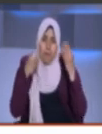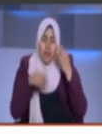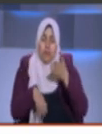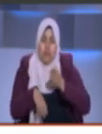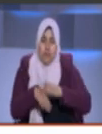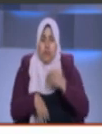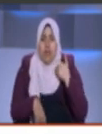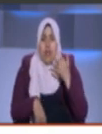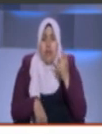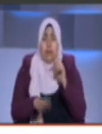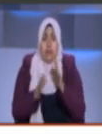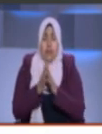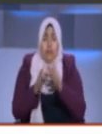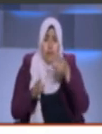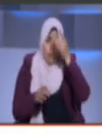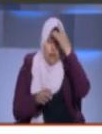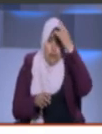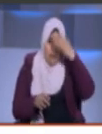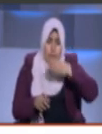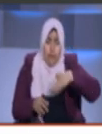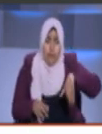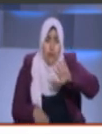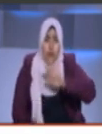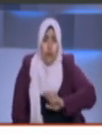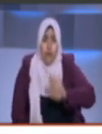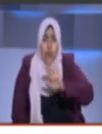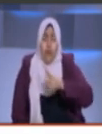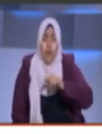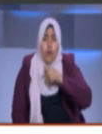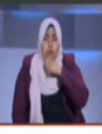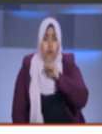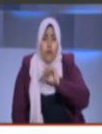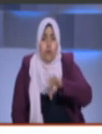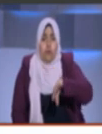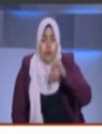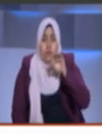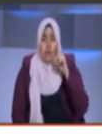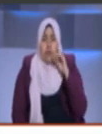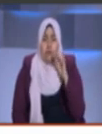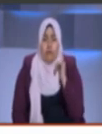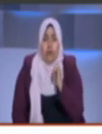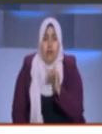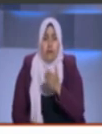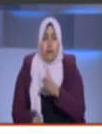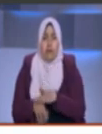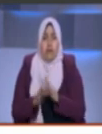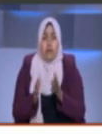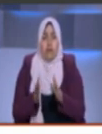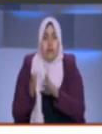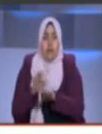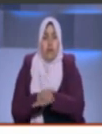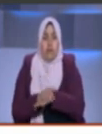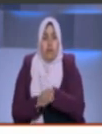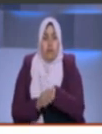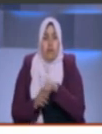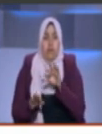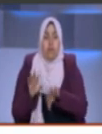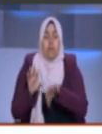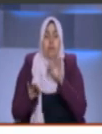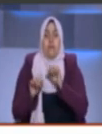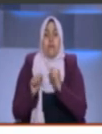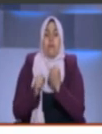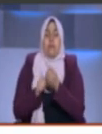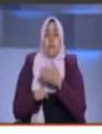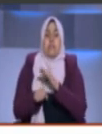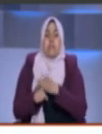العدد الكبير من الإصابات في أوروبا وفي فرنسا على وجه التحديد. هي قامت بنوع من ليس